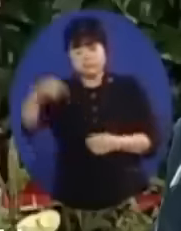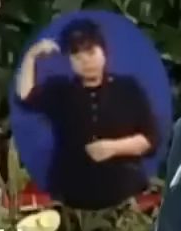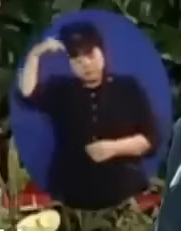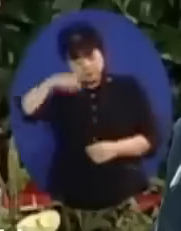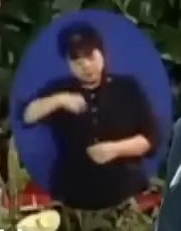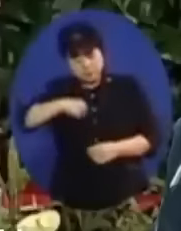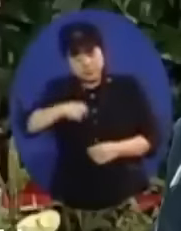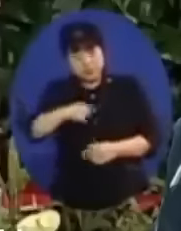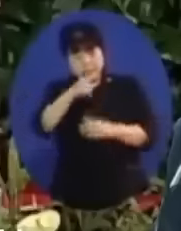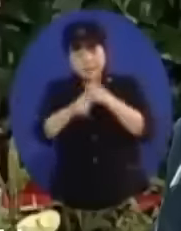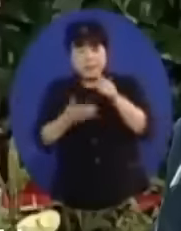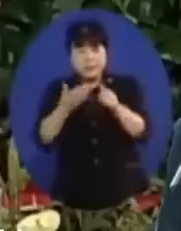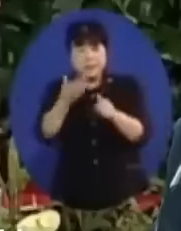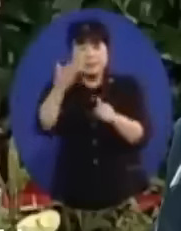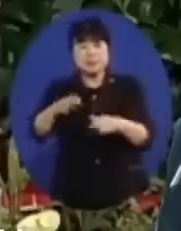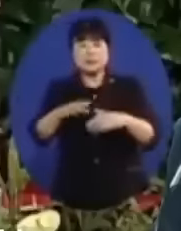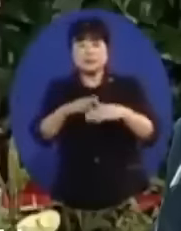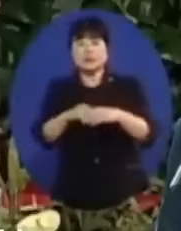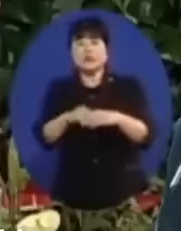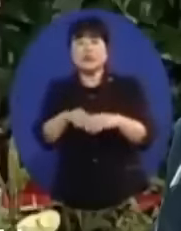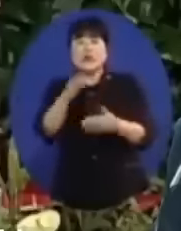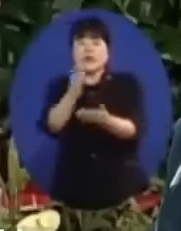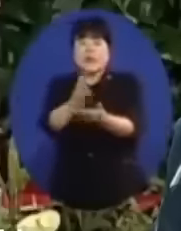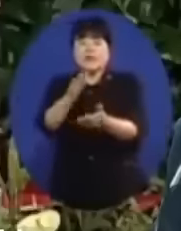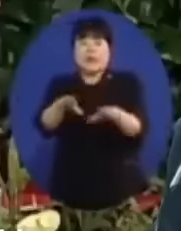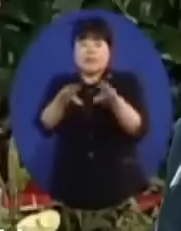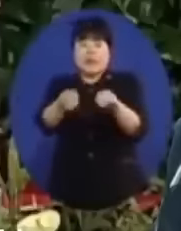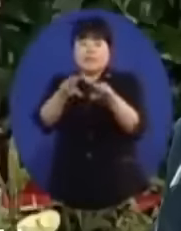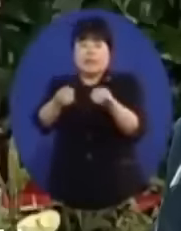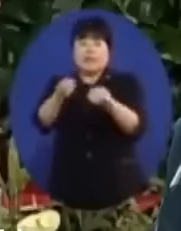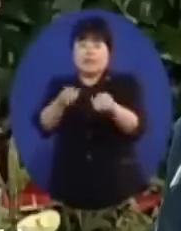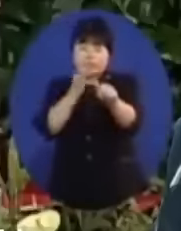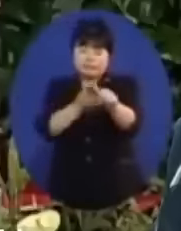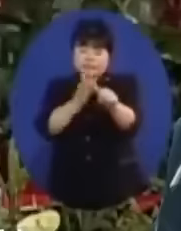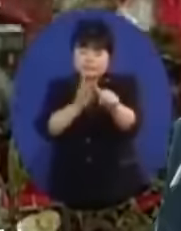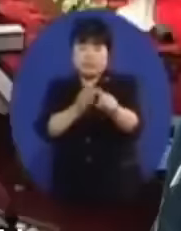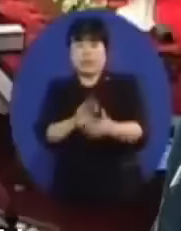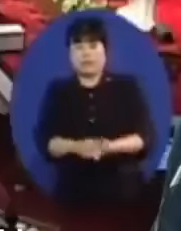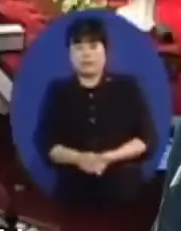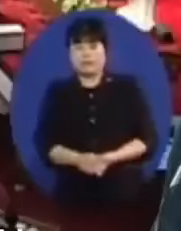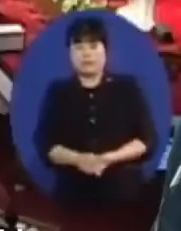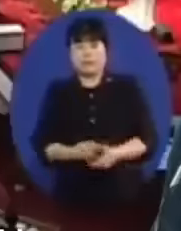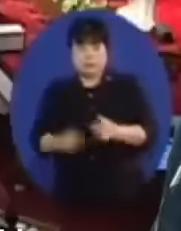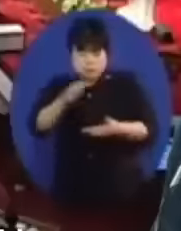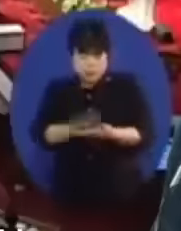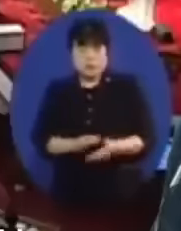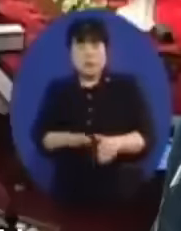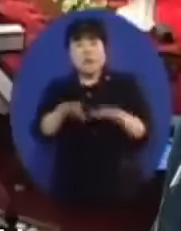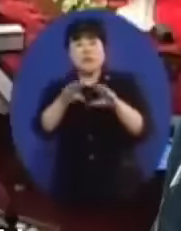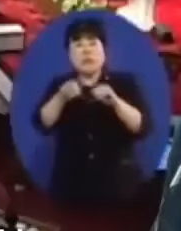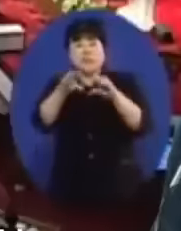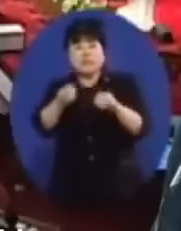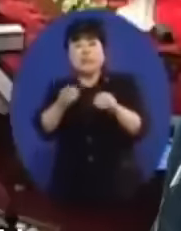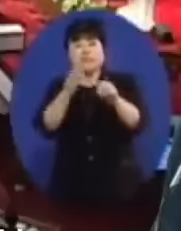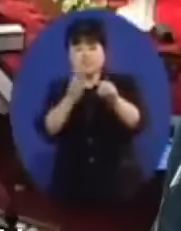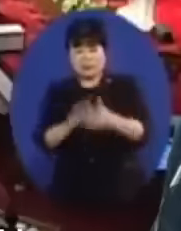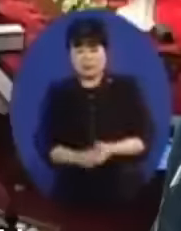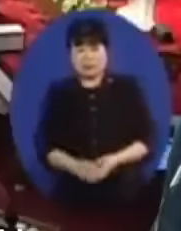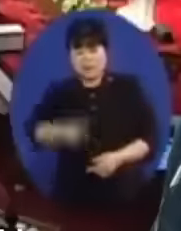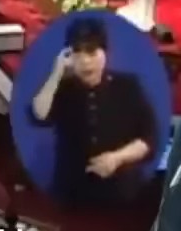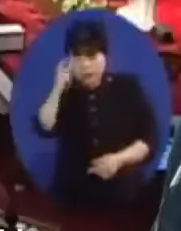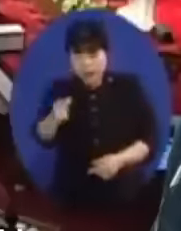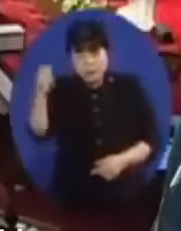나는 하나님께 당신의 손을 멈추어 달라고 간청해야 할 정도로 강력한 그분의 사랑을 경험했다. 얼마나